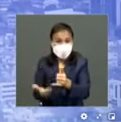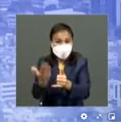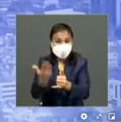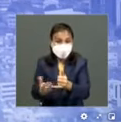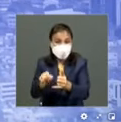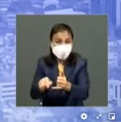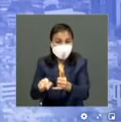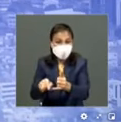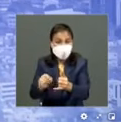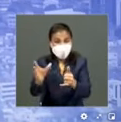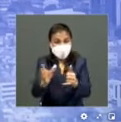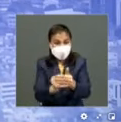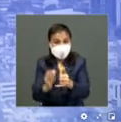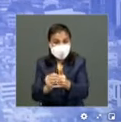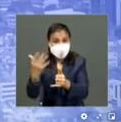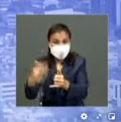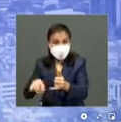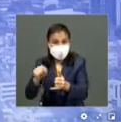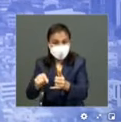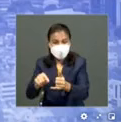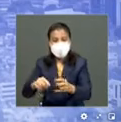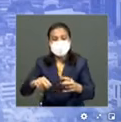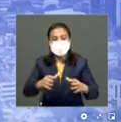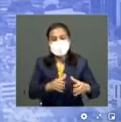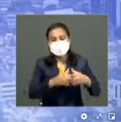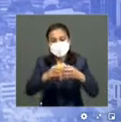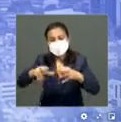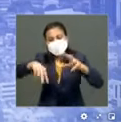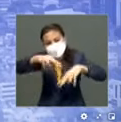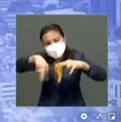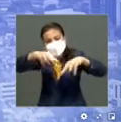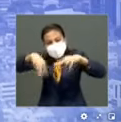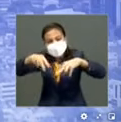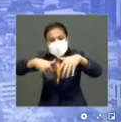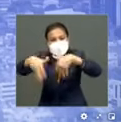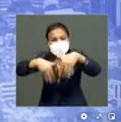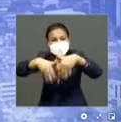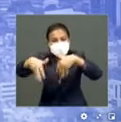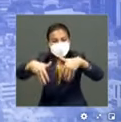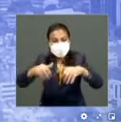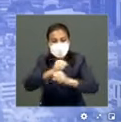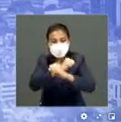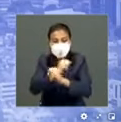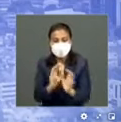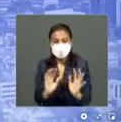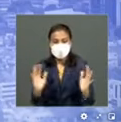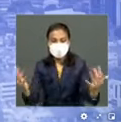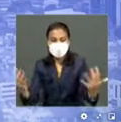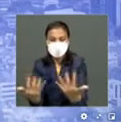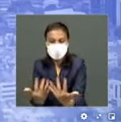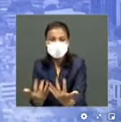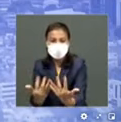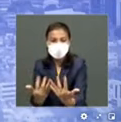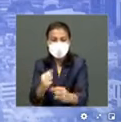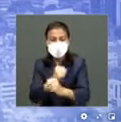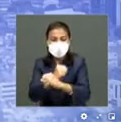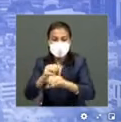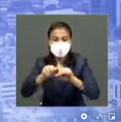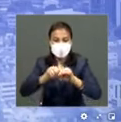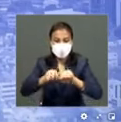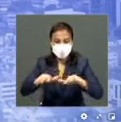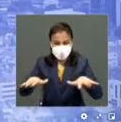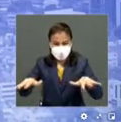ลังไหม้เนี่ยนะคะก็จะมีการระดมตรวจเชิงรุกในชุมชนเพื่อที่จะตีวงรอบให้การแพร่ระบาดนั้นอยู่ในวงรอ